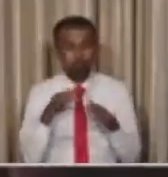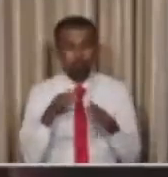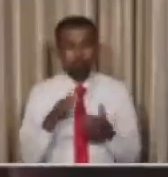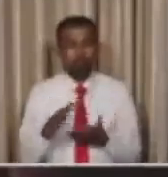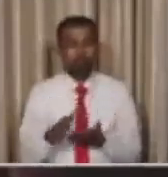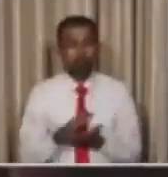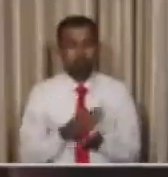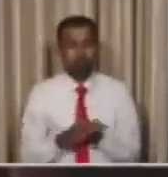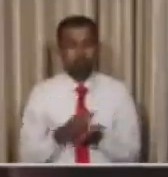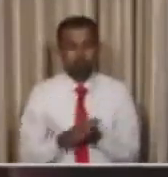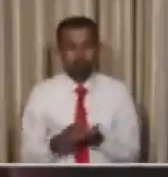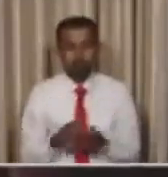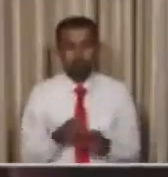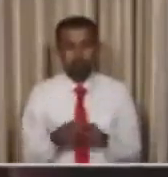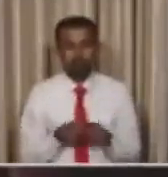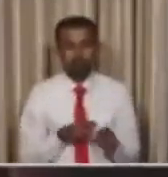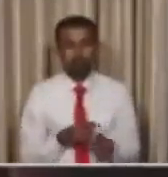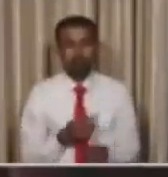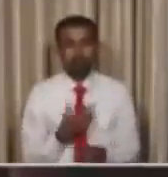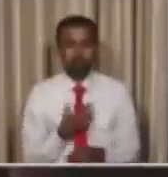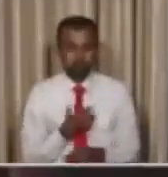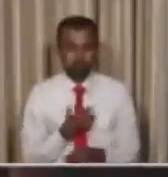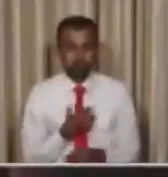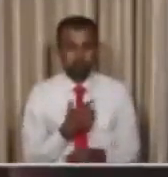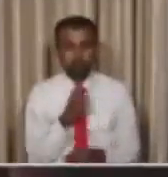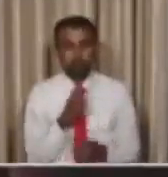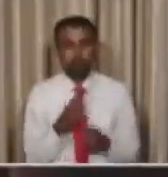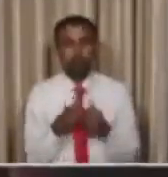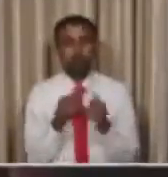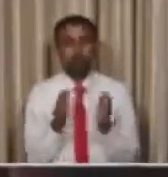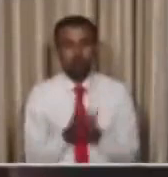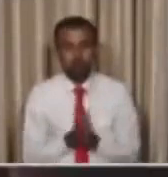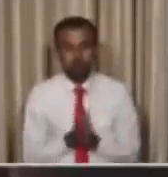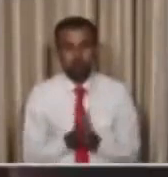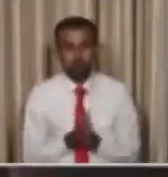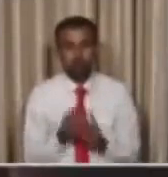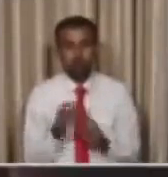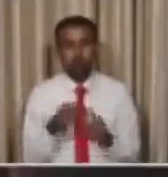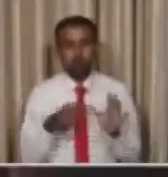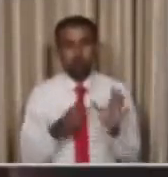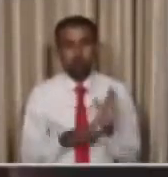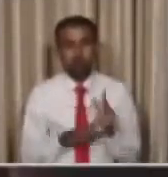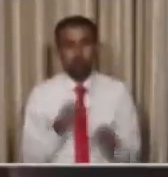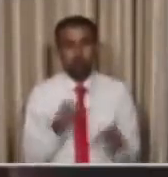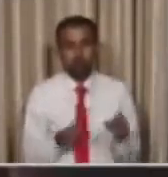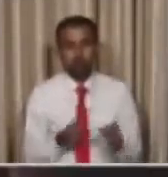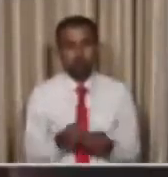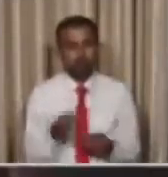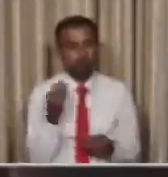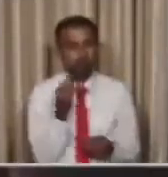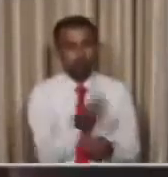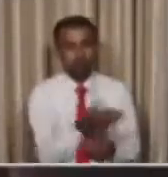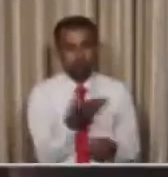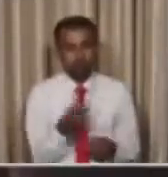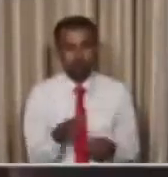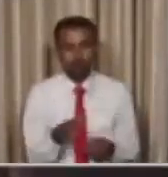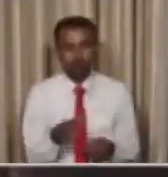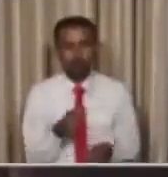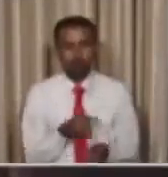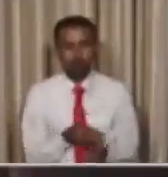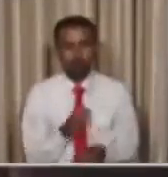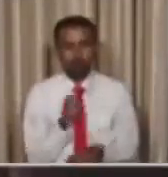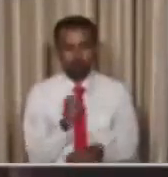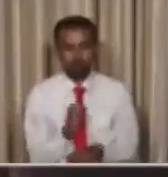සහයෝගය, එවාගේම අඳෝනාව, ඒ සියලු දේවල් පලස්තීනයේ ජනතාවට යොමු වෙලා තිබෙනවා.